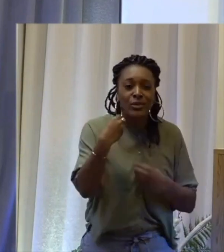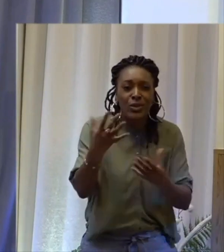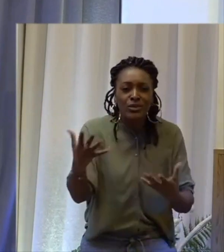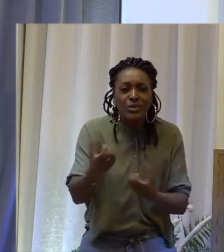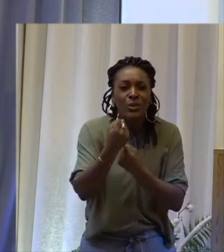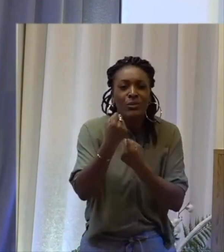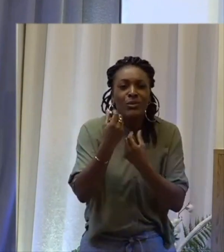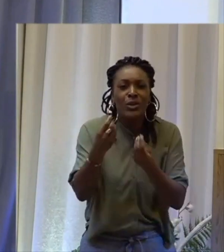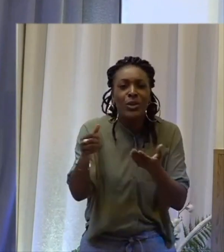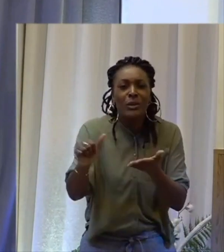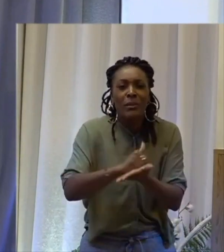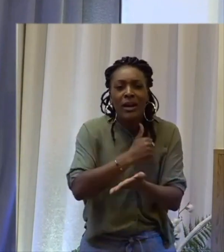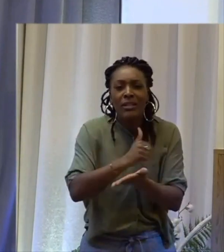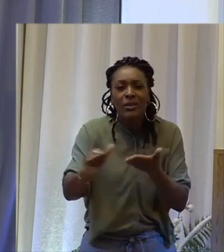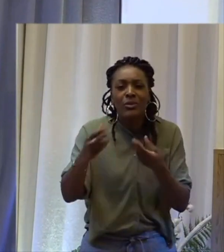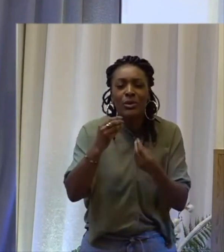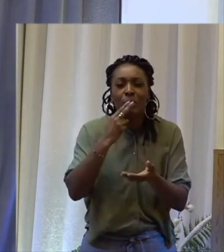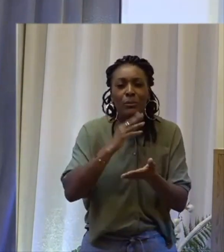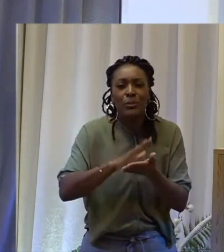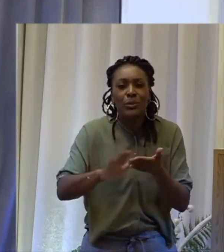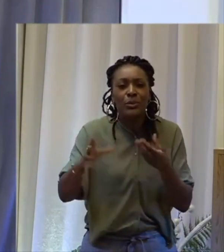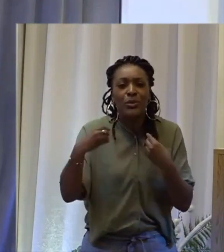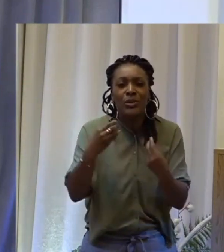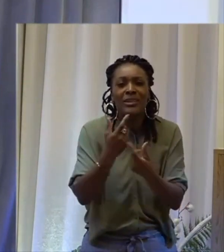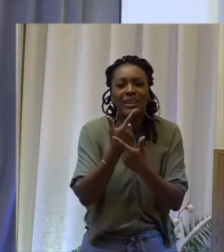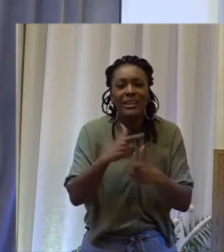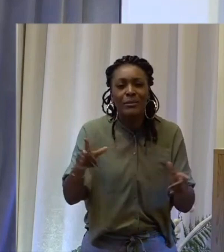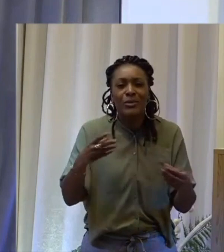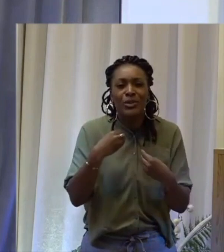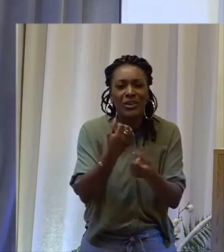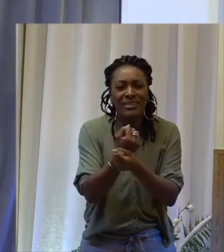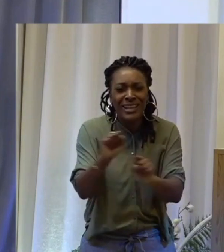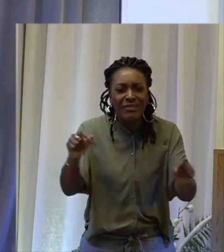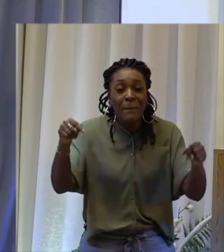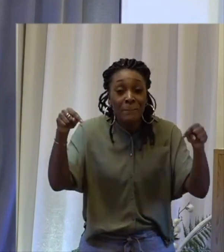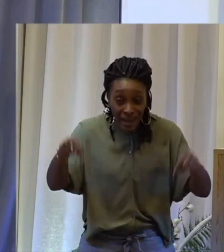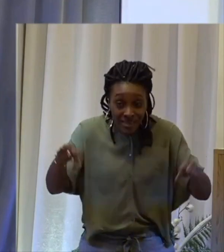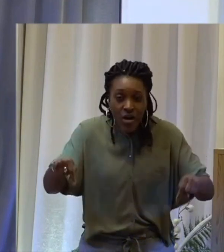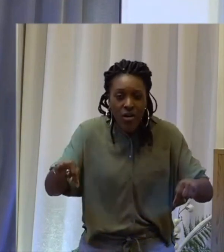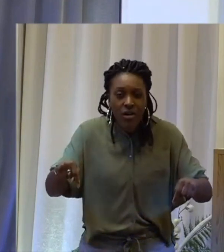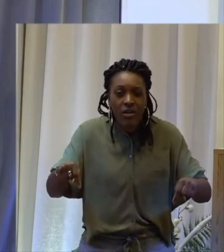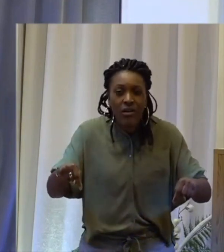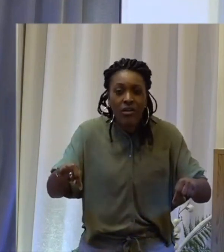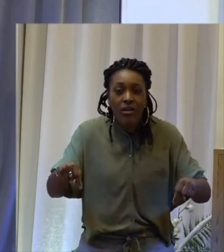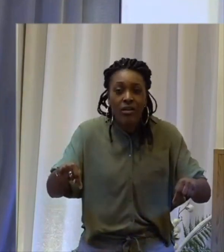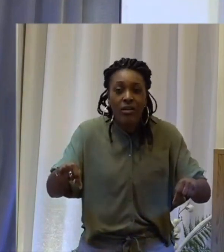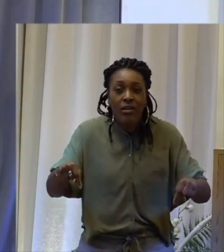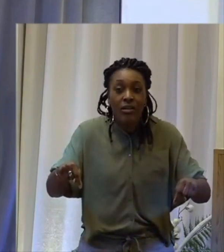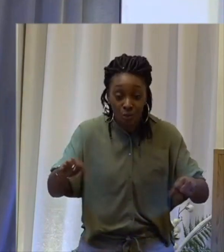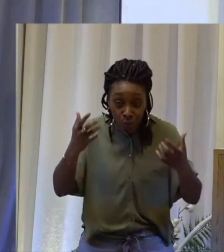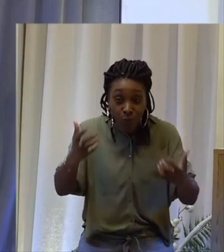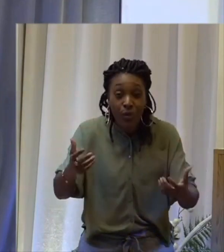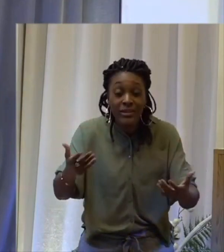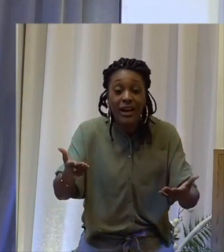pardonner, te purifier, te libérer, te délivrer à l'instant même? Il n'y a rien de plus